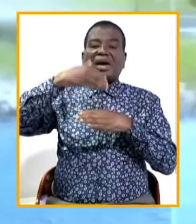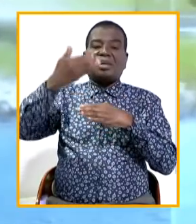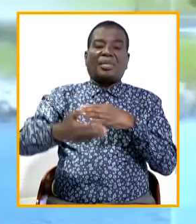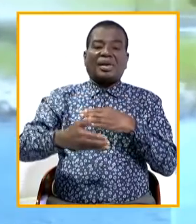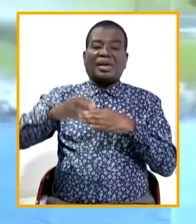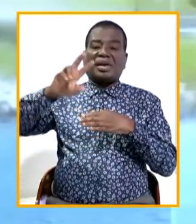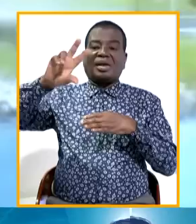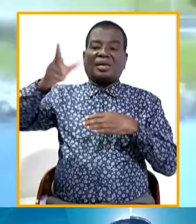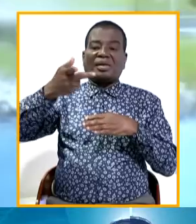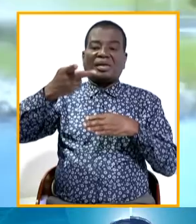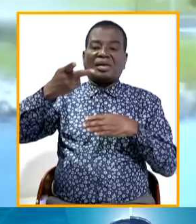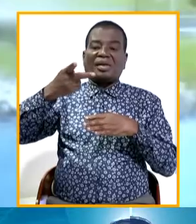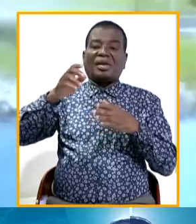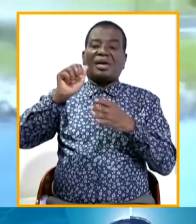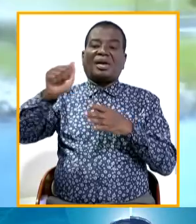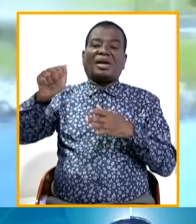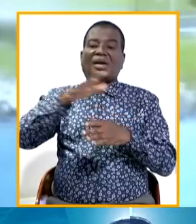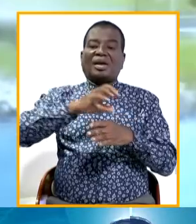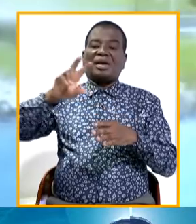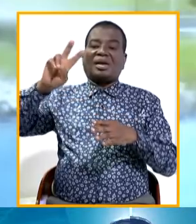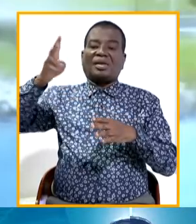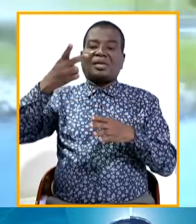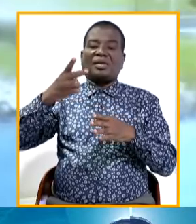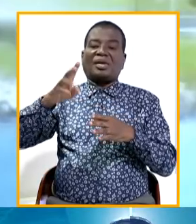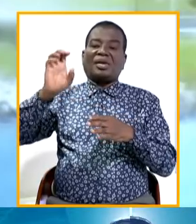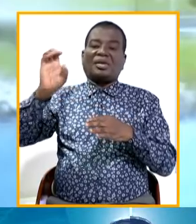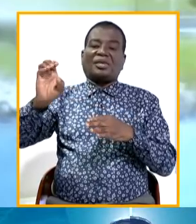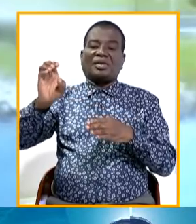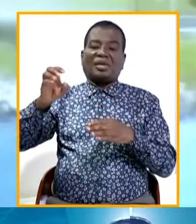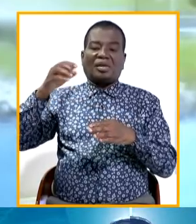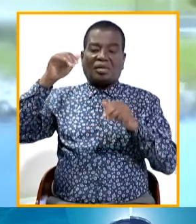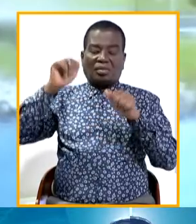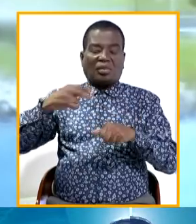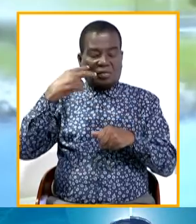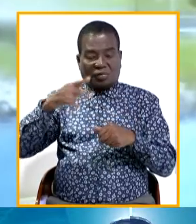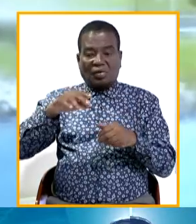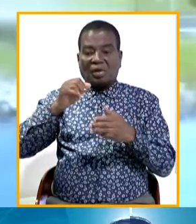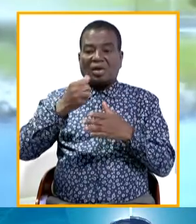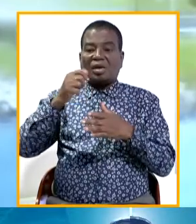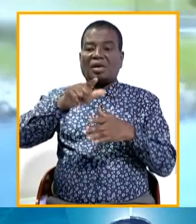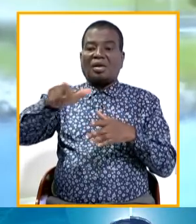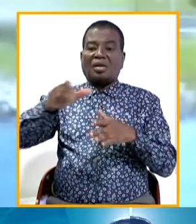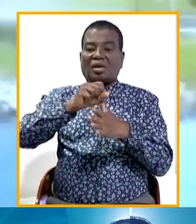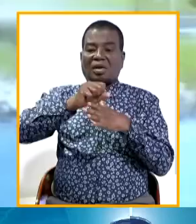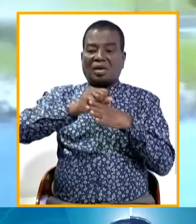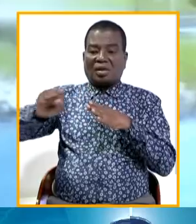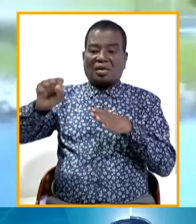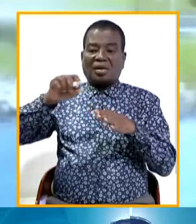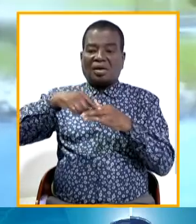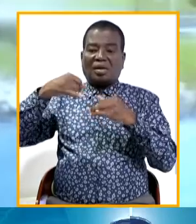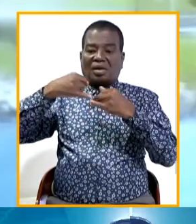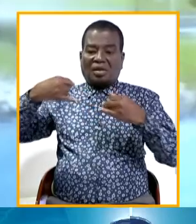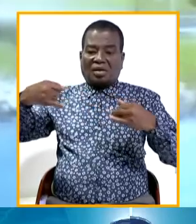ceux de seconde A et seconde C pourront consulter leur affectation en ligne. Il leur faudra simplement envoyer DOB